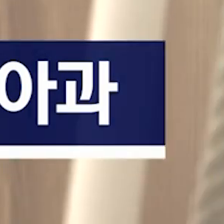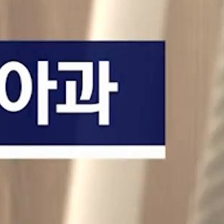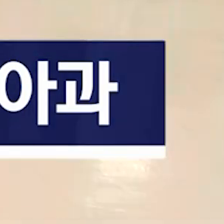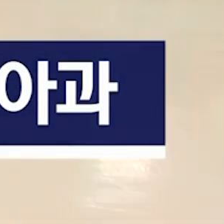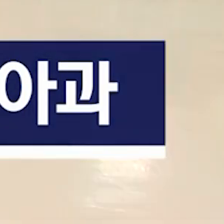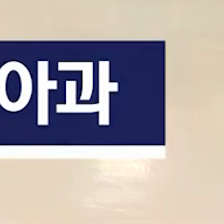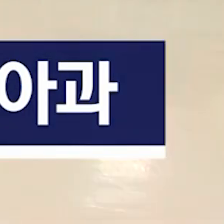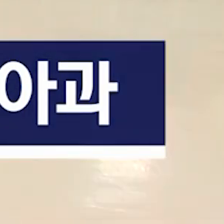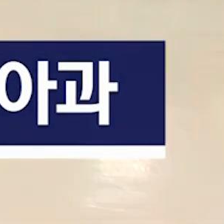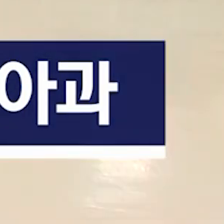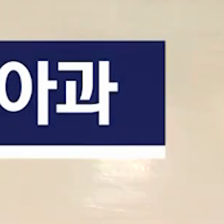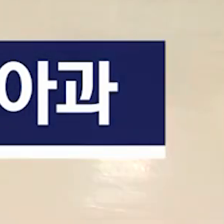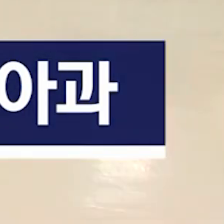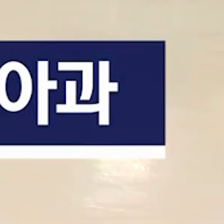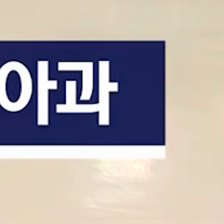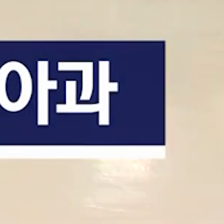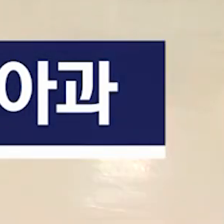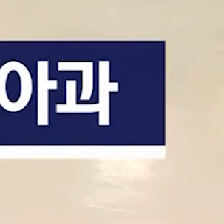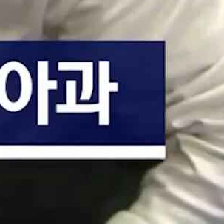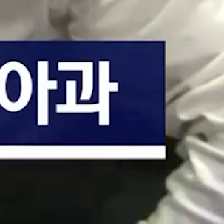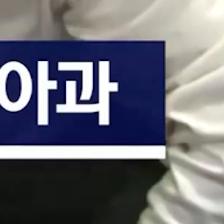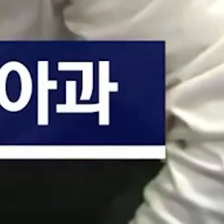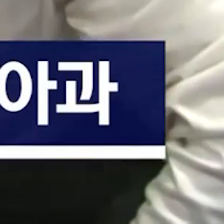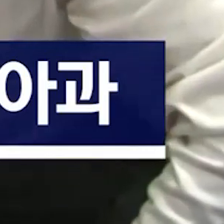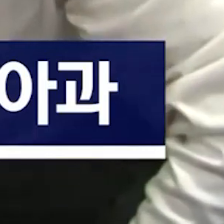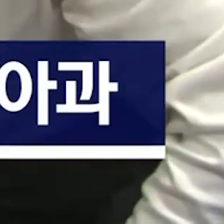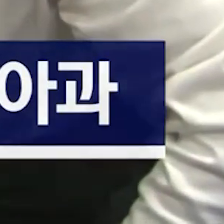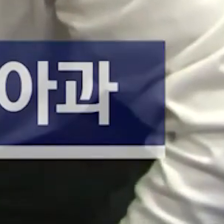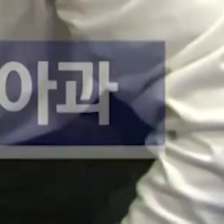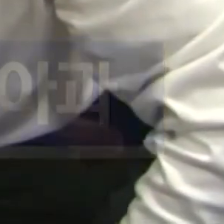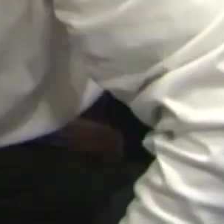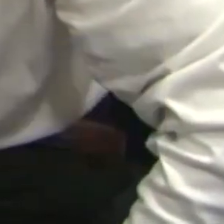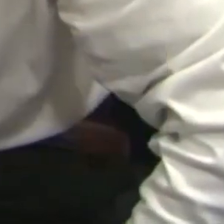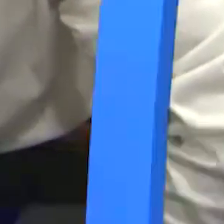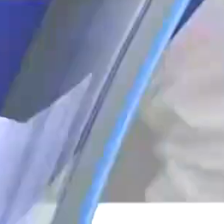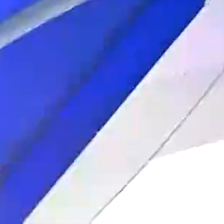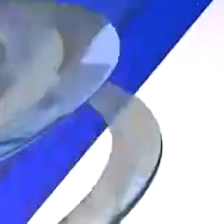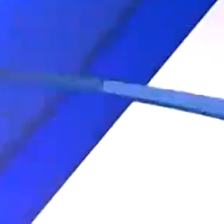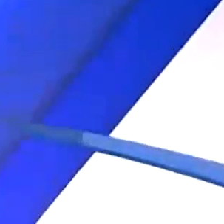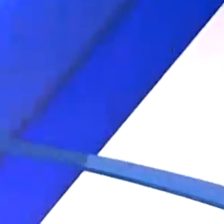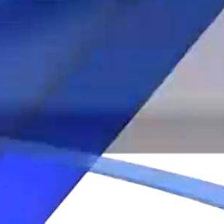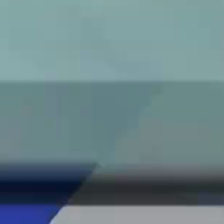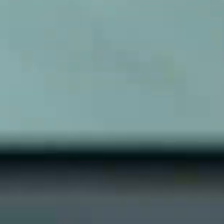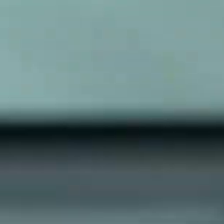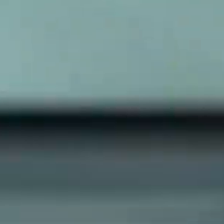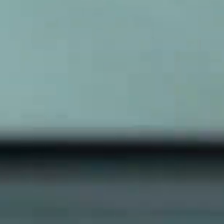점점 줄어들고 배출되는 전문의 수도 급감할 걸로 전망됩니다.